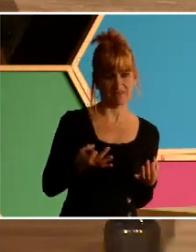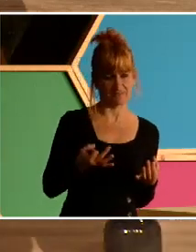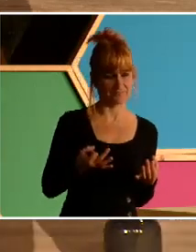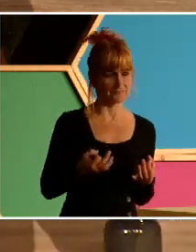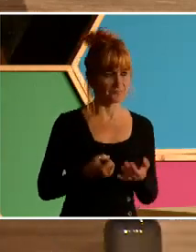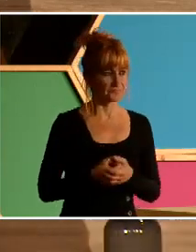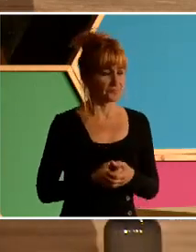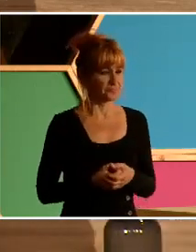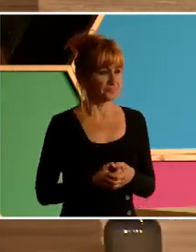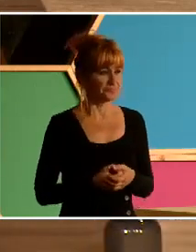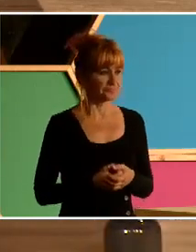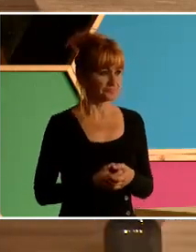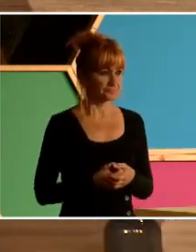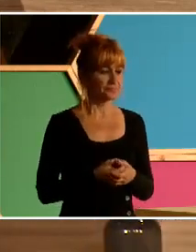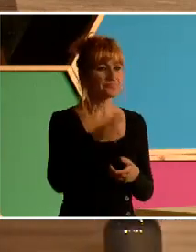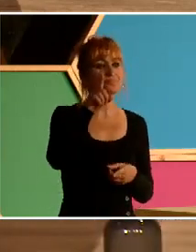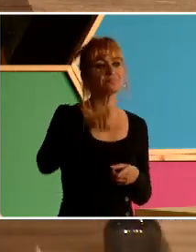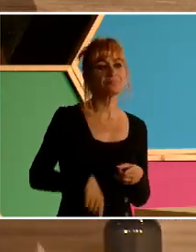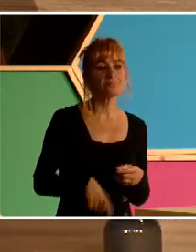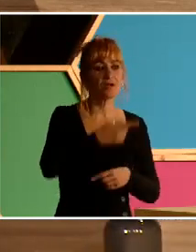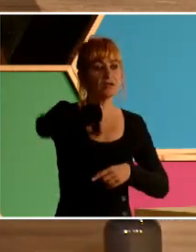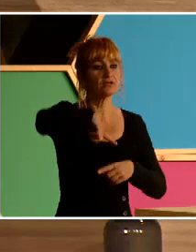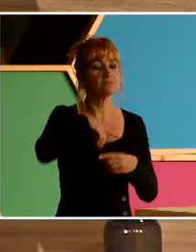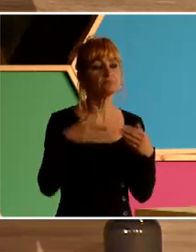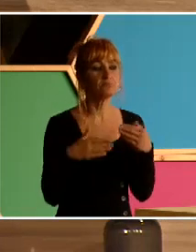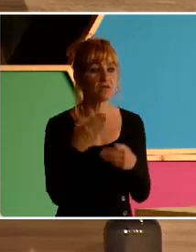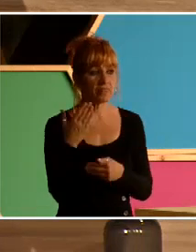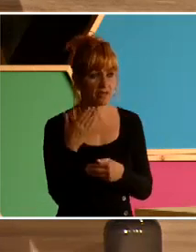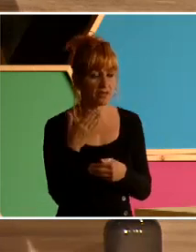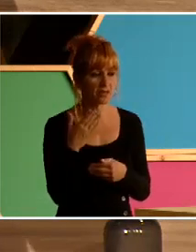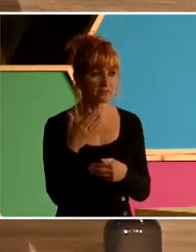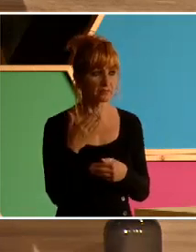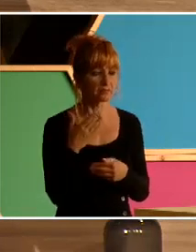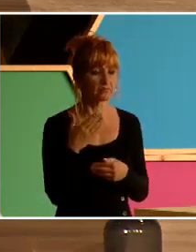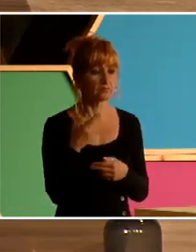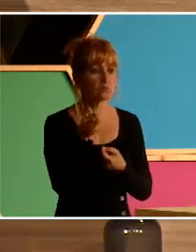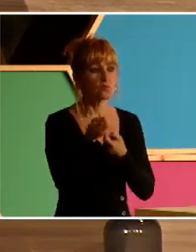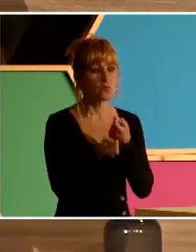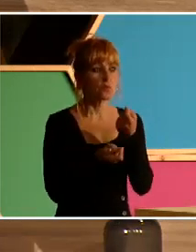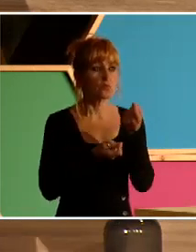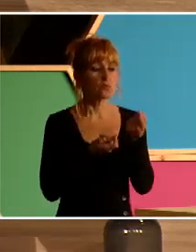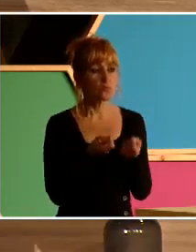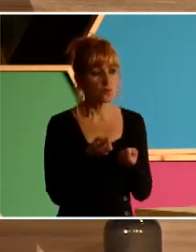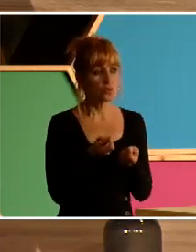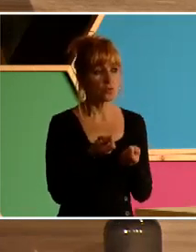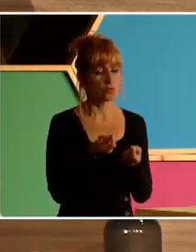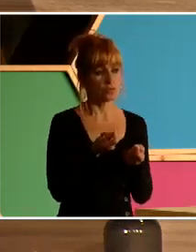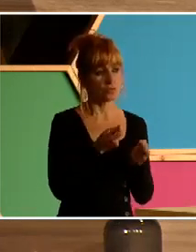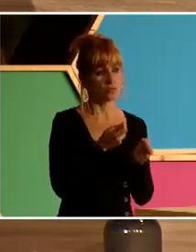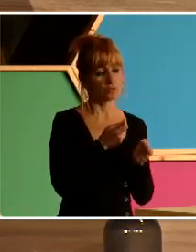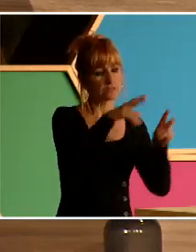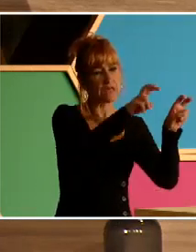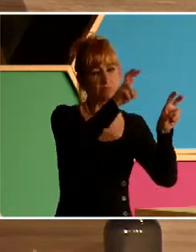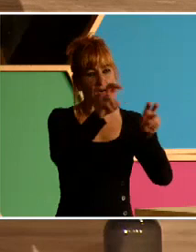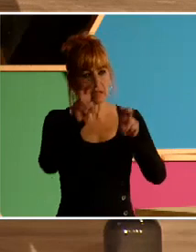no? També vam començar a personar-nos en les causes on s'havien comès delictes contra la